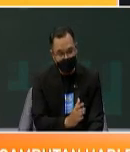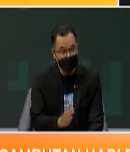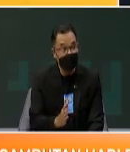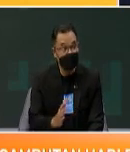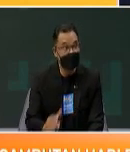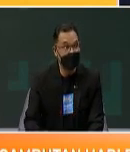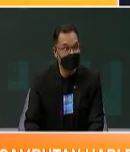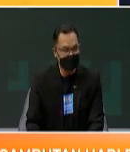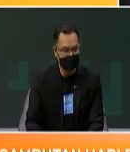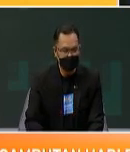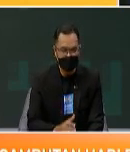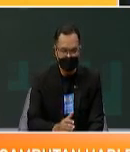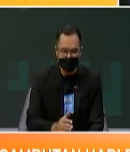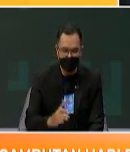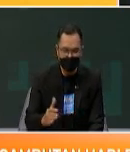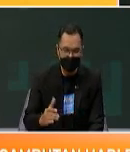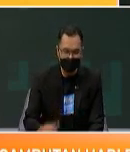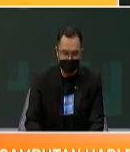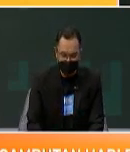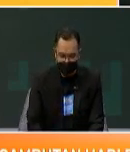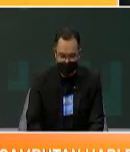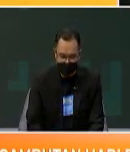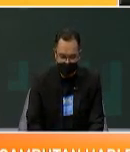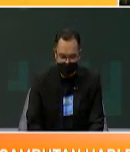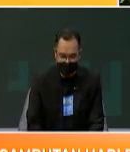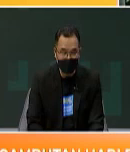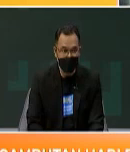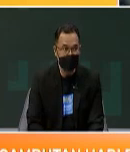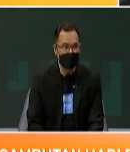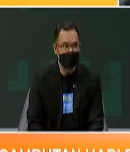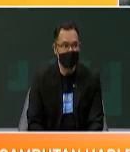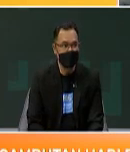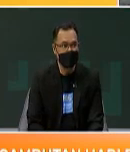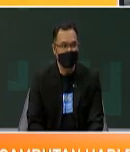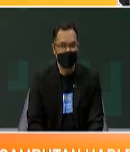atau ataupun berfasa, peringkat-peringkat,